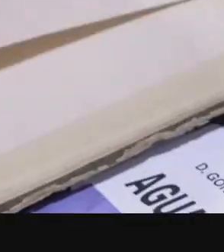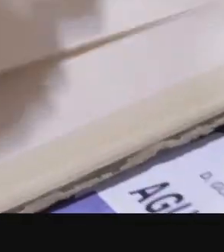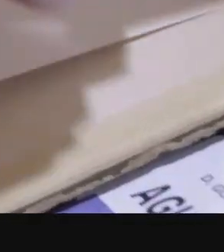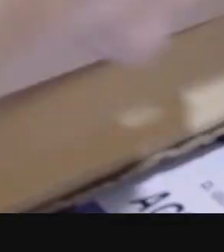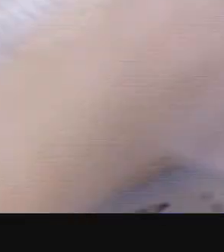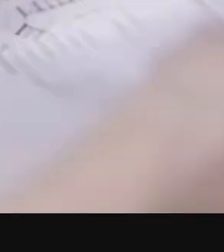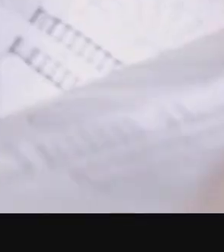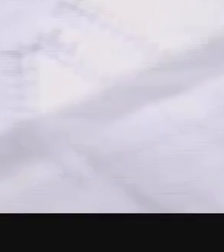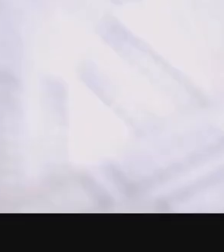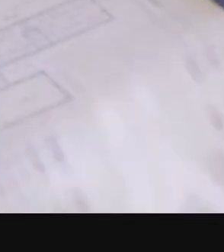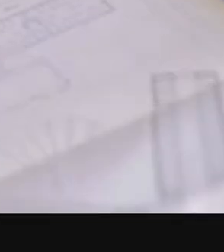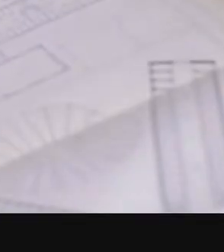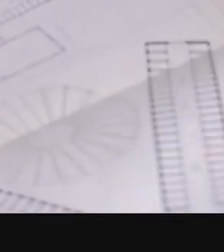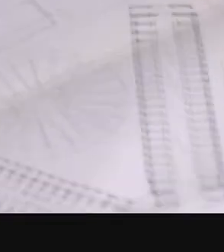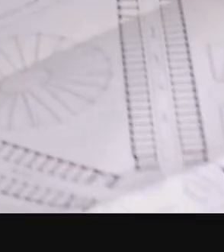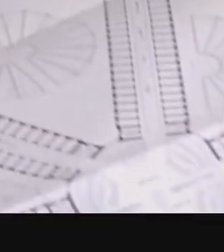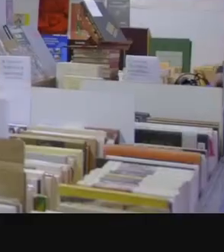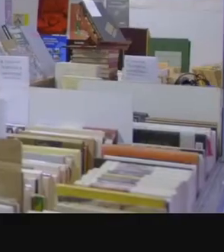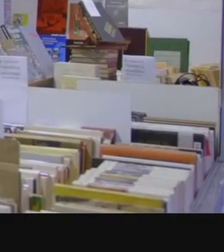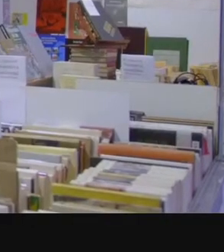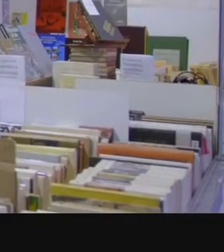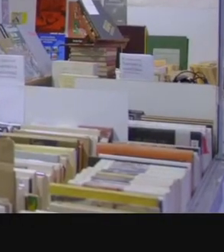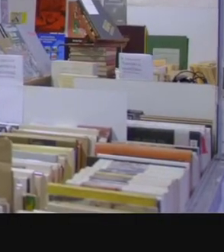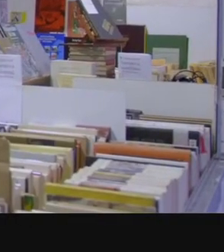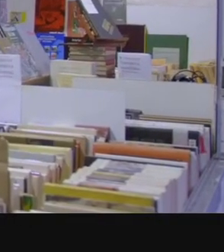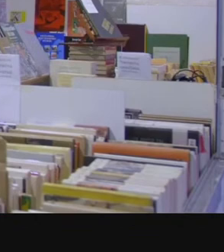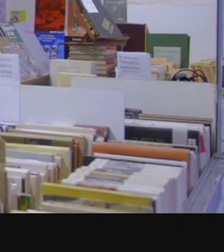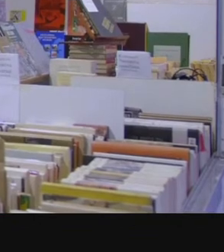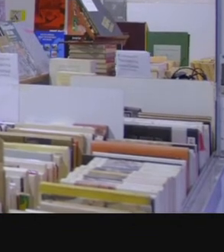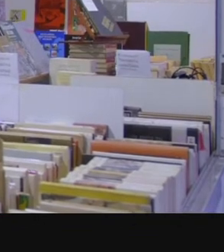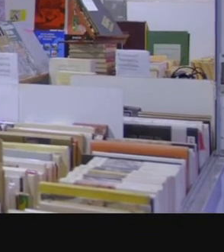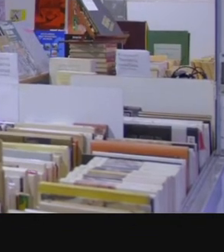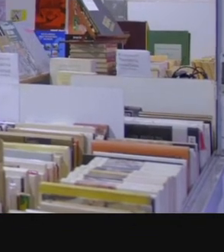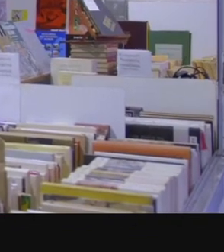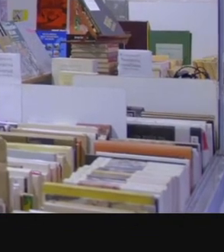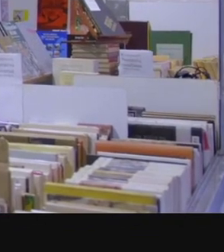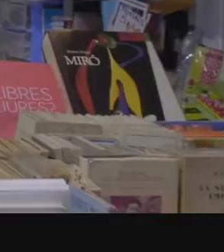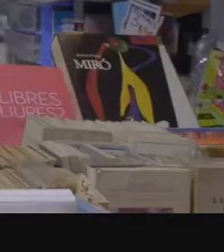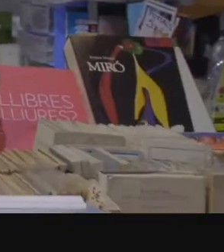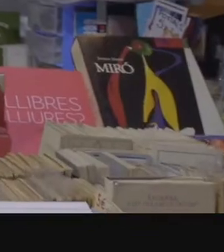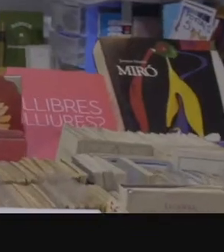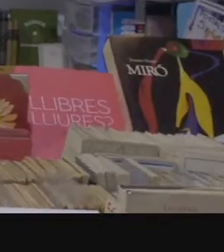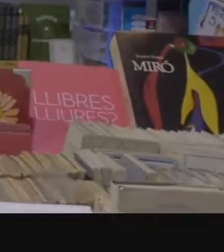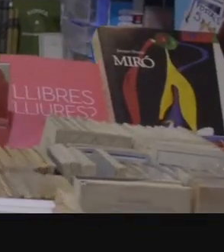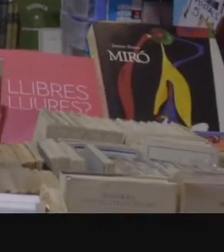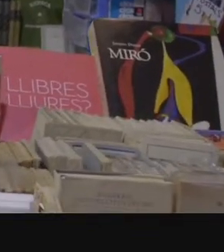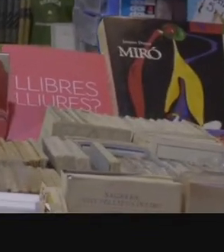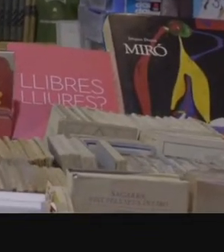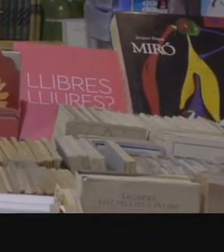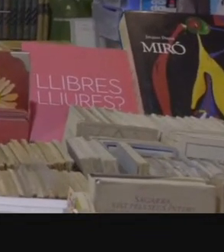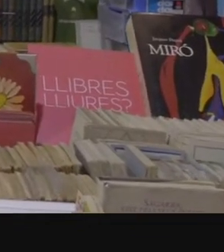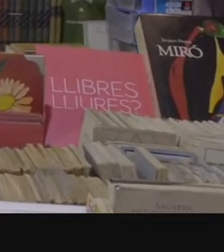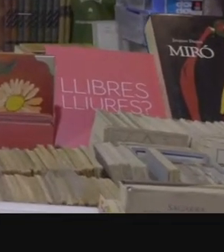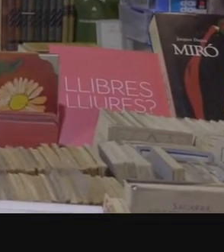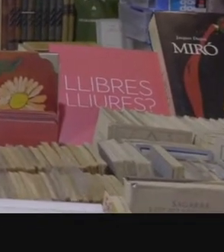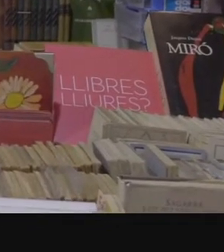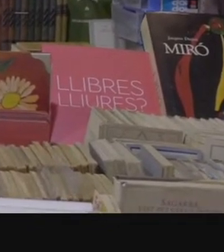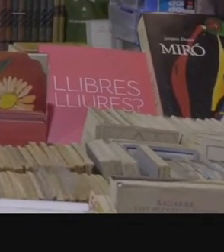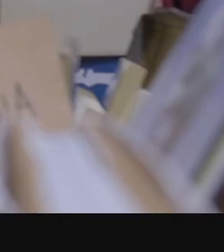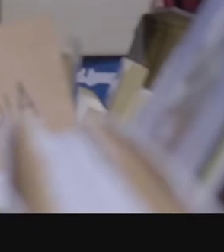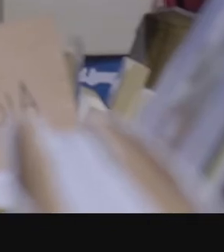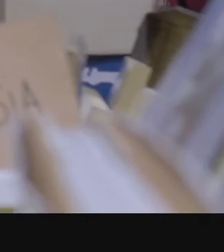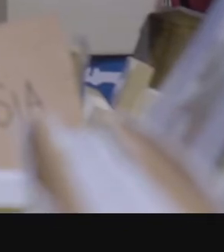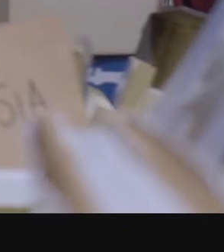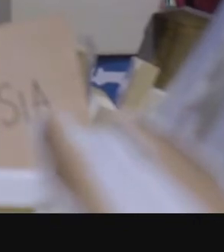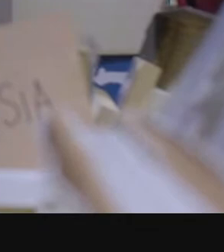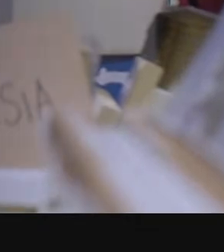I la veritat és que estar treballant per la ciutat i veure les coses i tocar-les i que siguin reals ho fa una